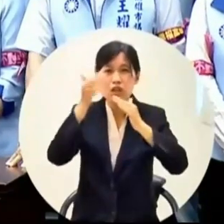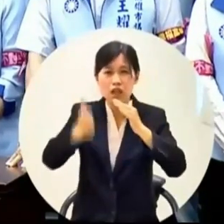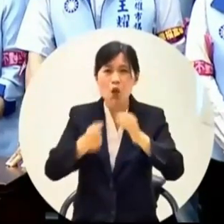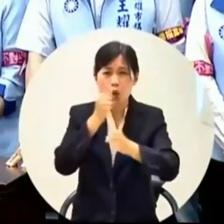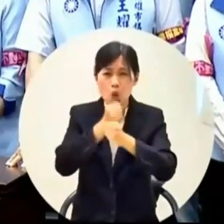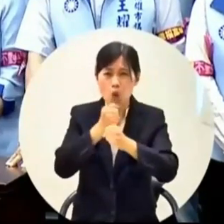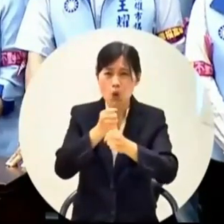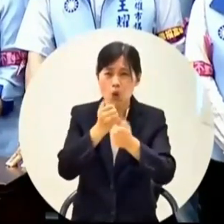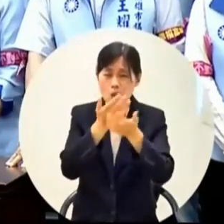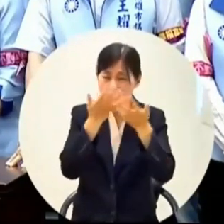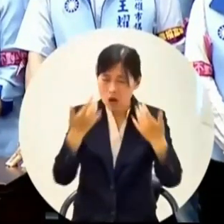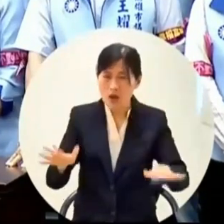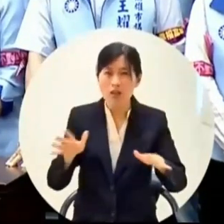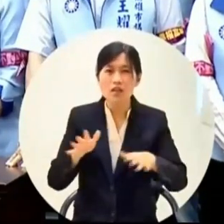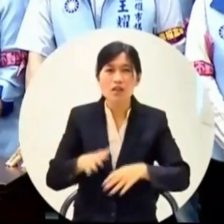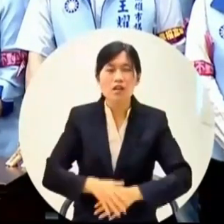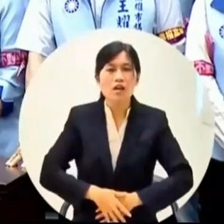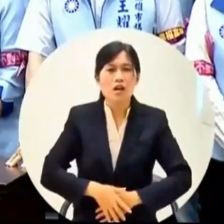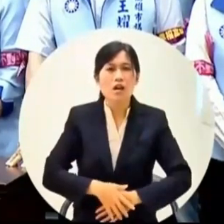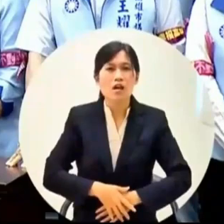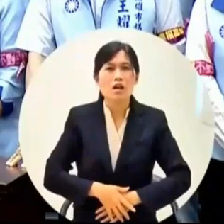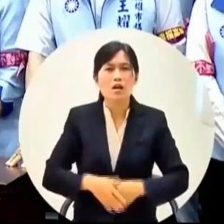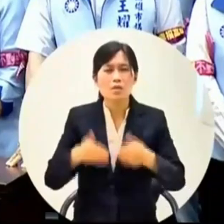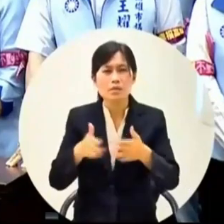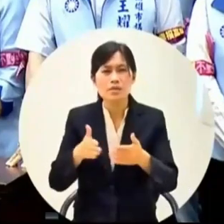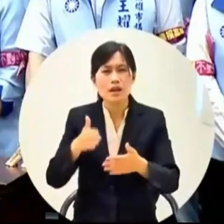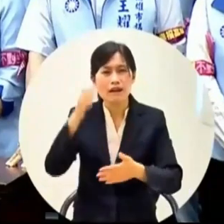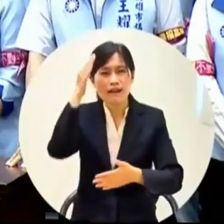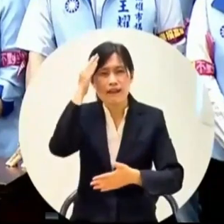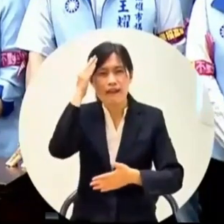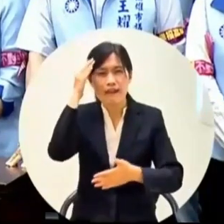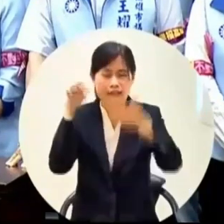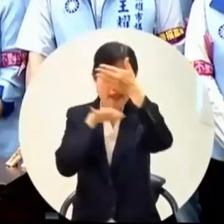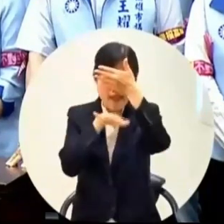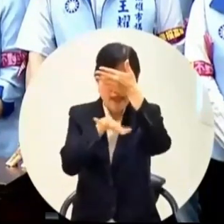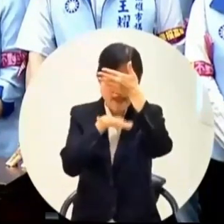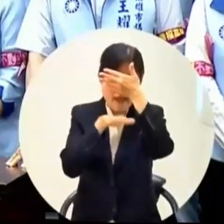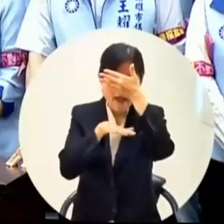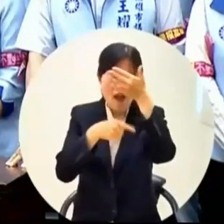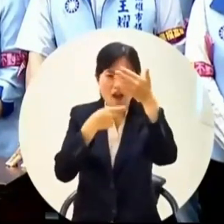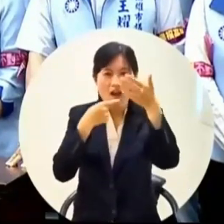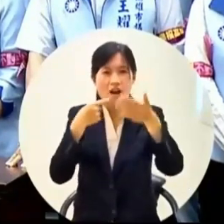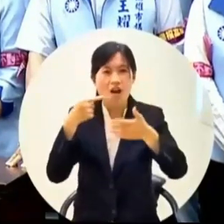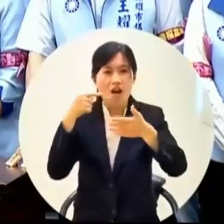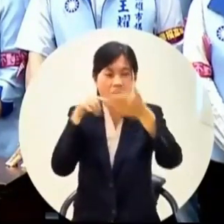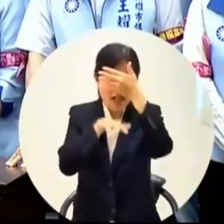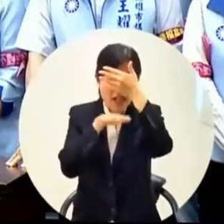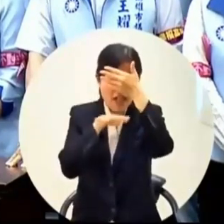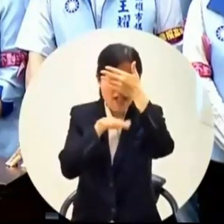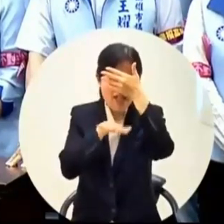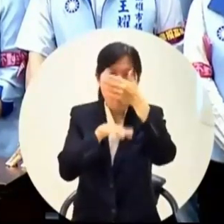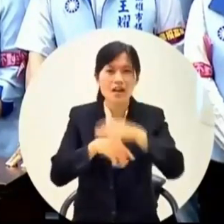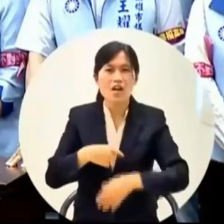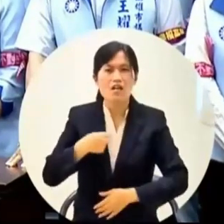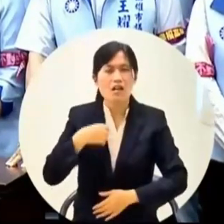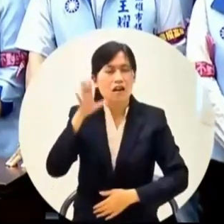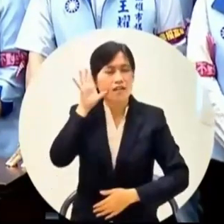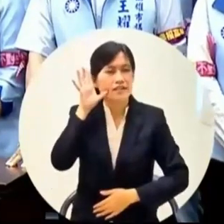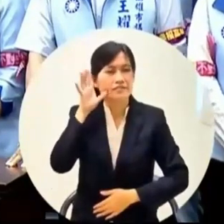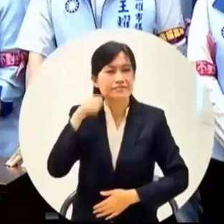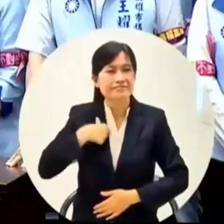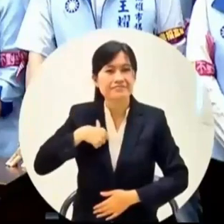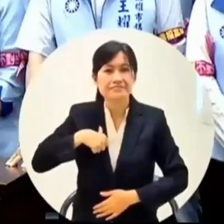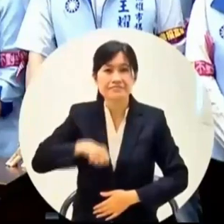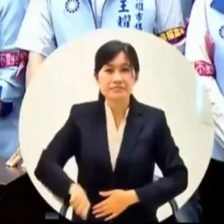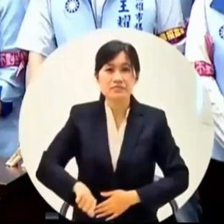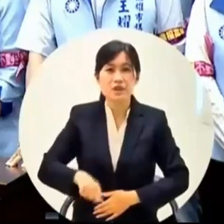情，不要三位在底下抹黑抹红安怎哦，听得真的很厌烦啊。我希望他针